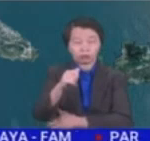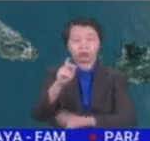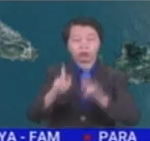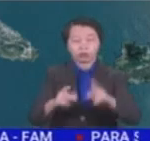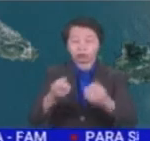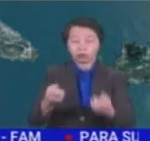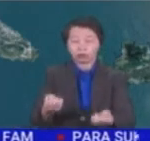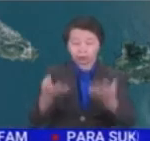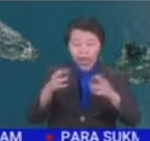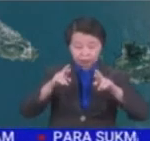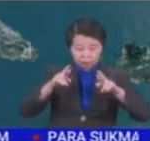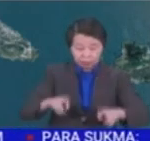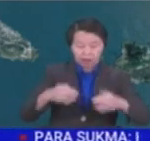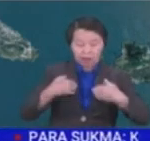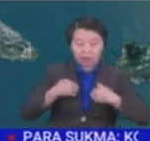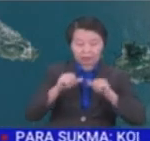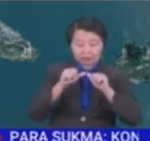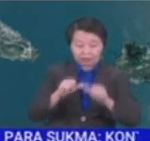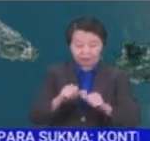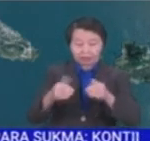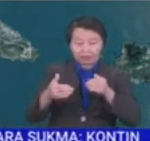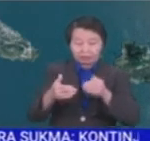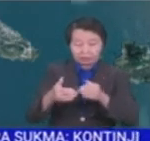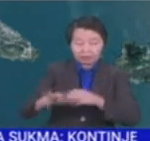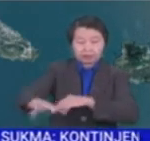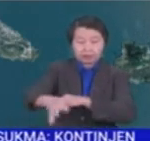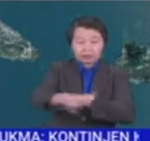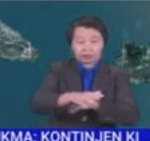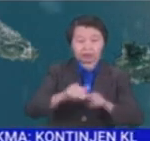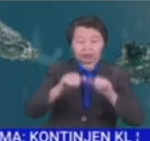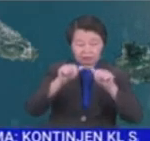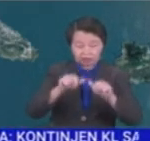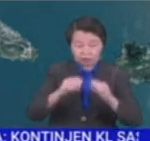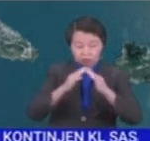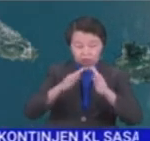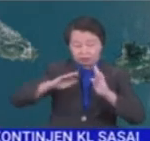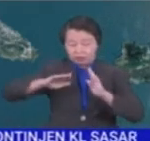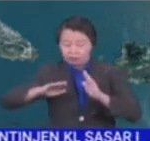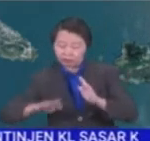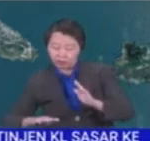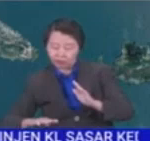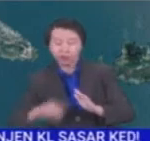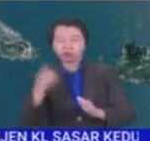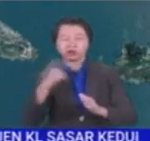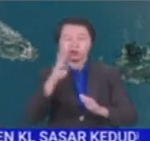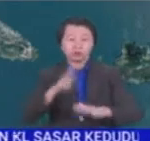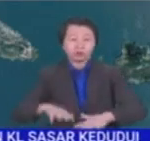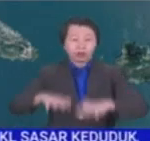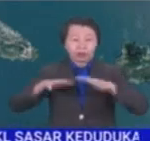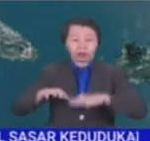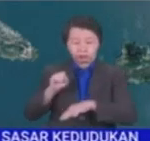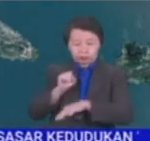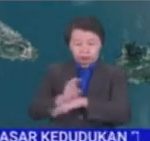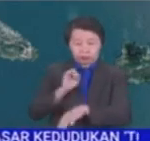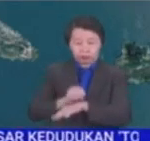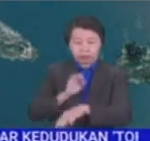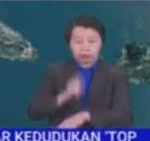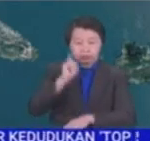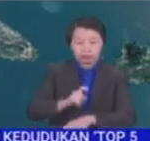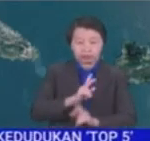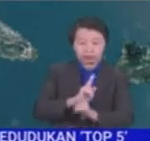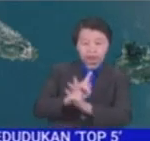ramai, khususnya mereka yang berada di kawasan-kawasan berkedudukan rendah dan juga di kawasan yang kerap banjir, dinasihatkan